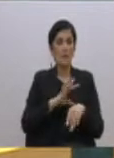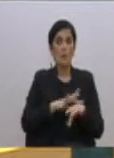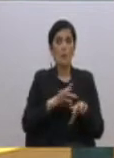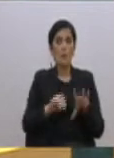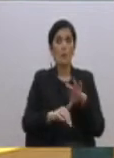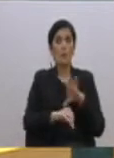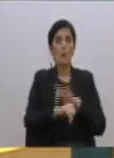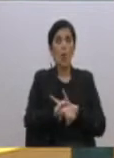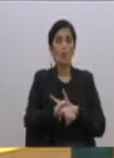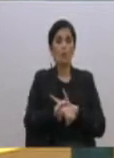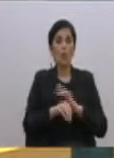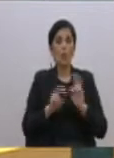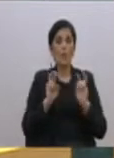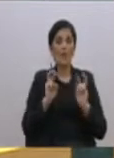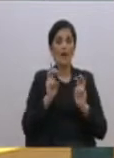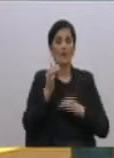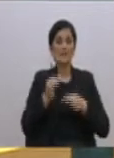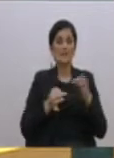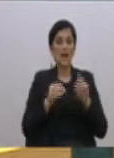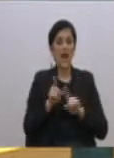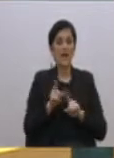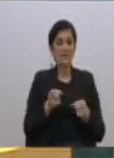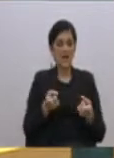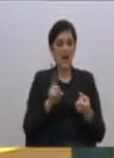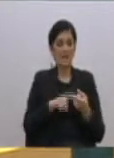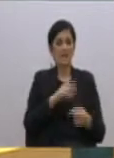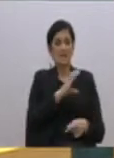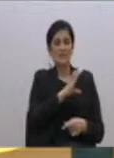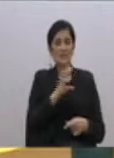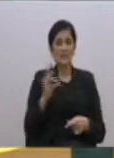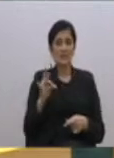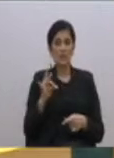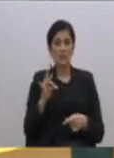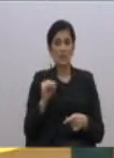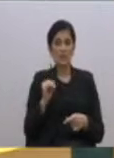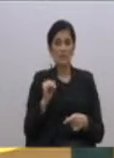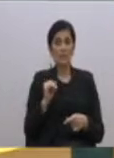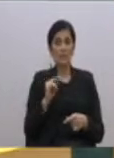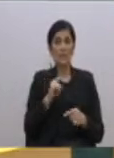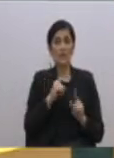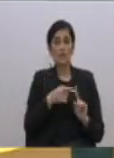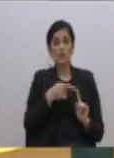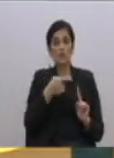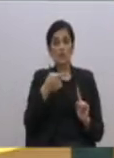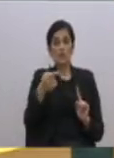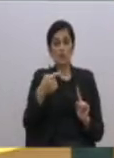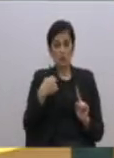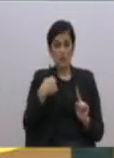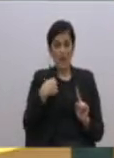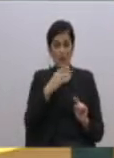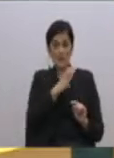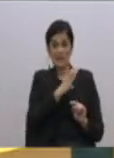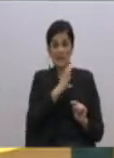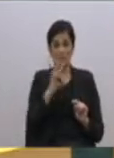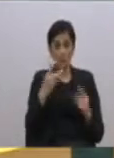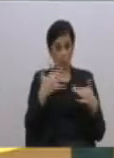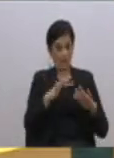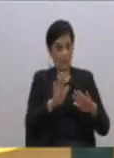რაღაც თვალსაზრისით სასამართლოზე ასეთ გავლენას ახდენს საბჭოთა კავშირში. მას შემდეგ, რაც ჩვენ გამოვდივართ საბჭოთა კავშირიდან,